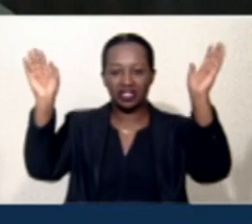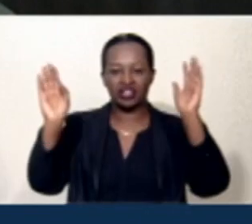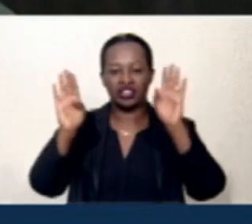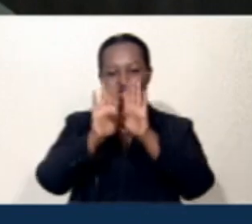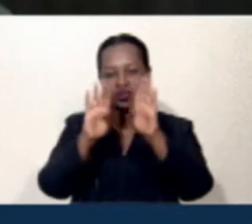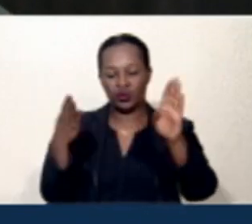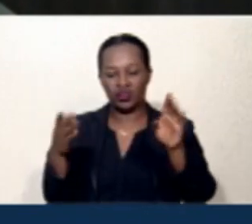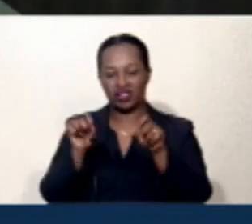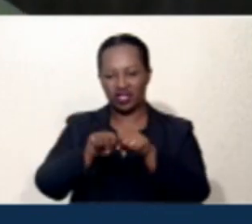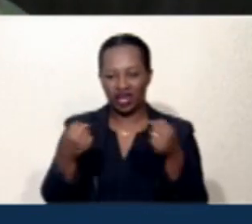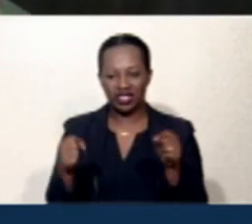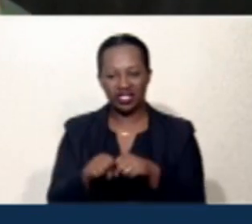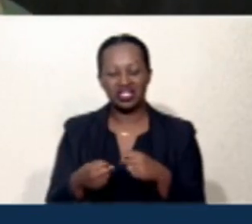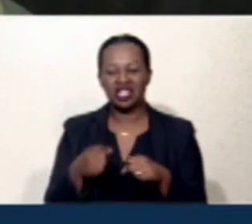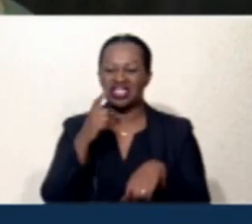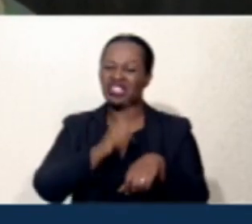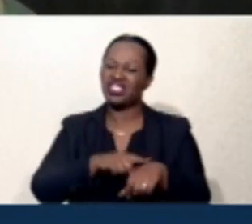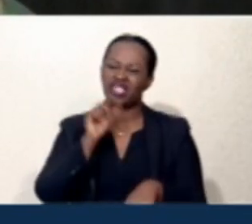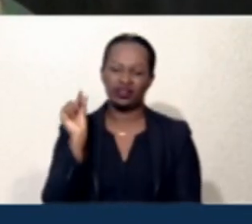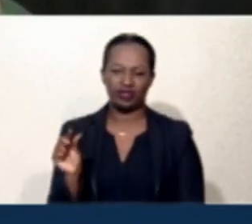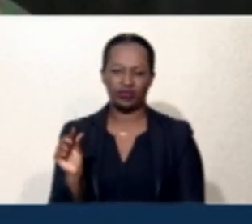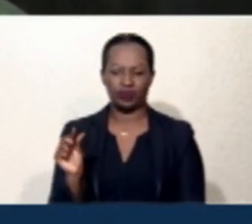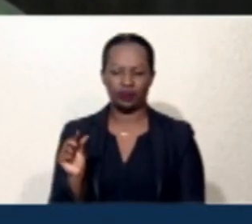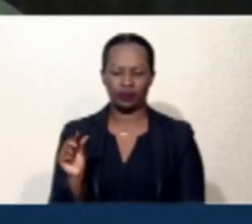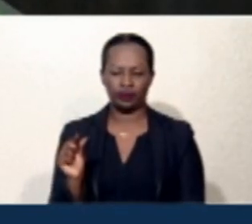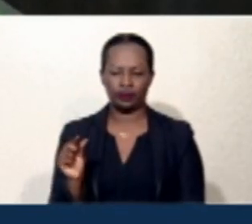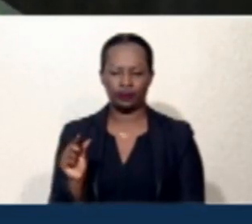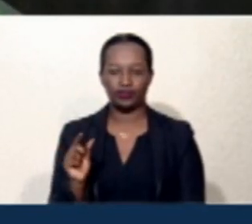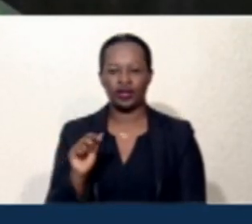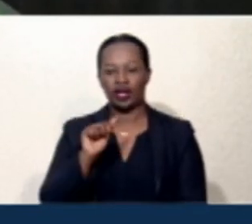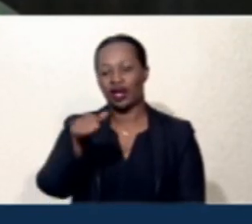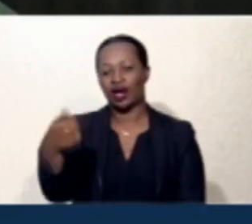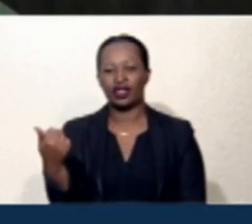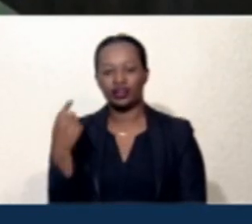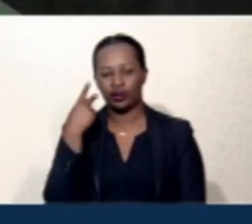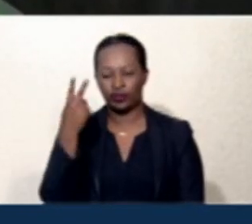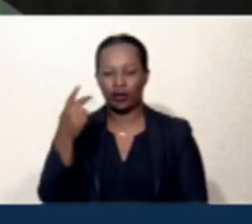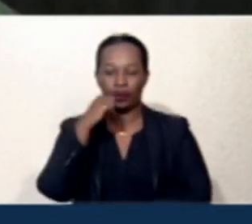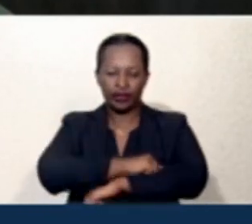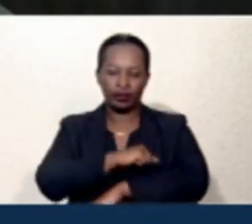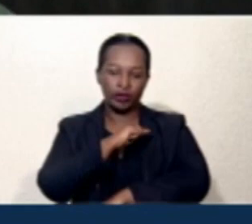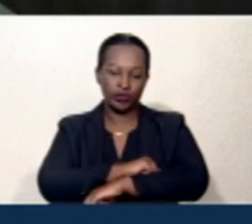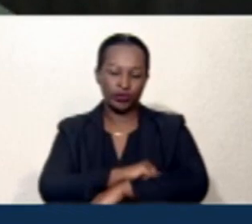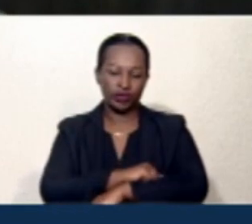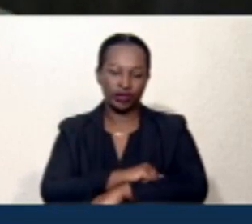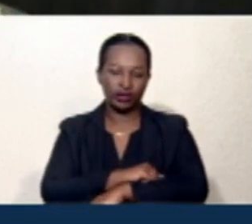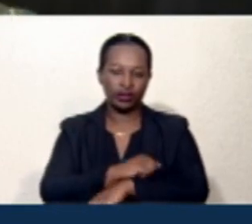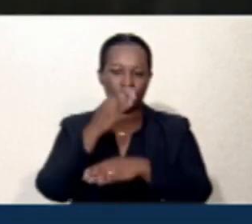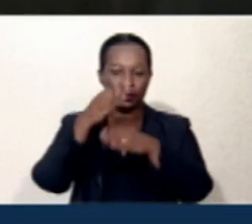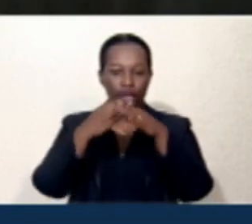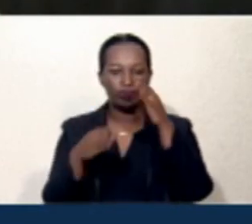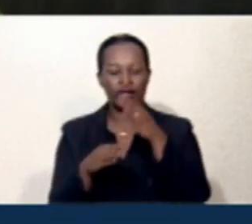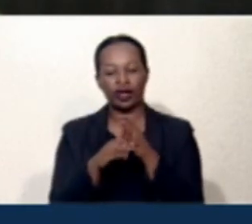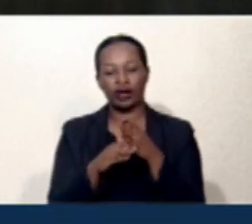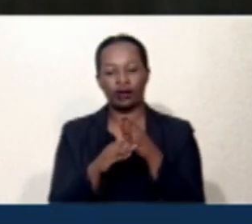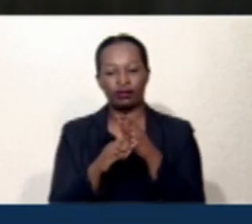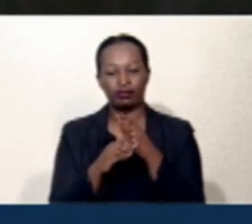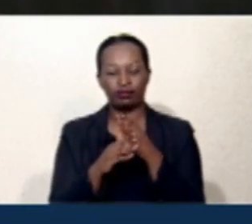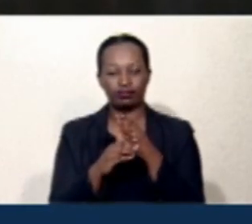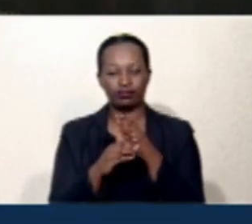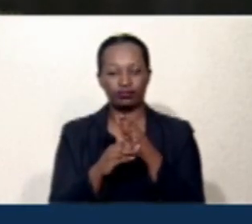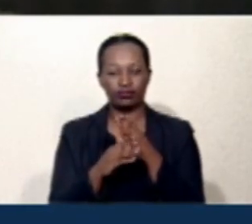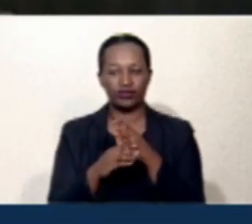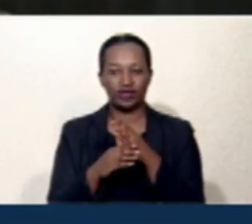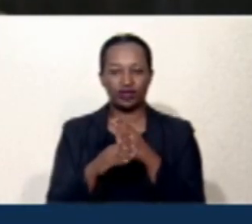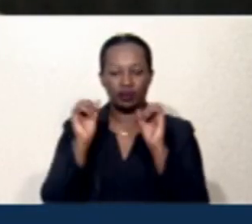zaracitse iterana 2, hari naho twasanze amashuri yubatse ahantu mu by'ukuri